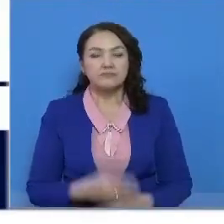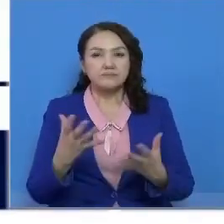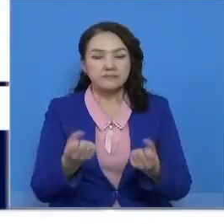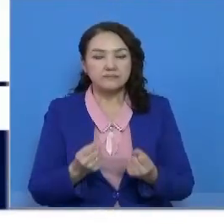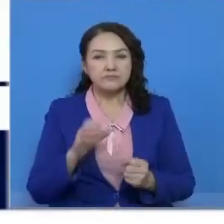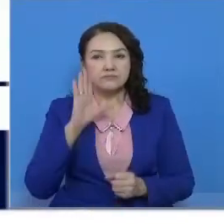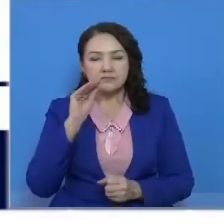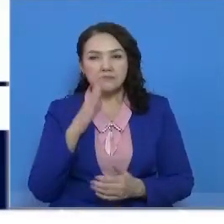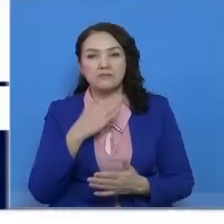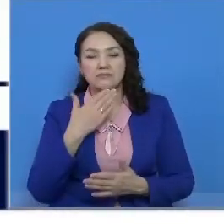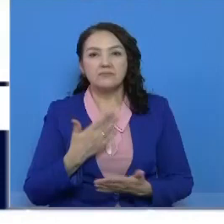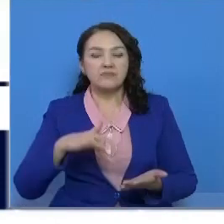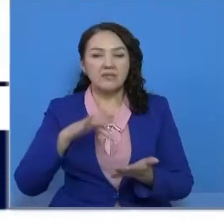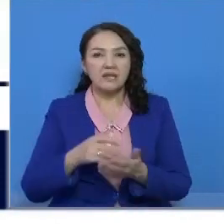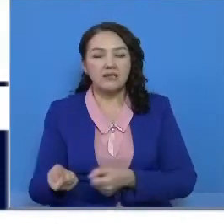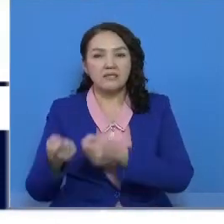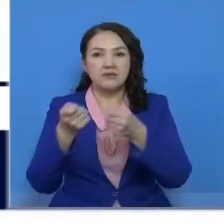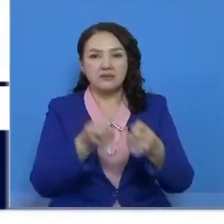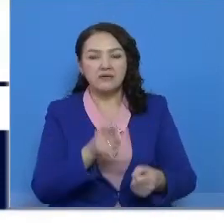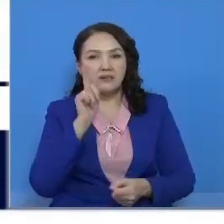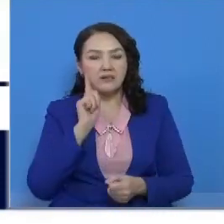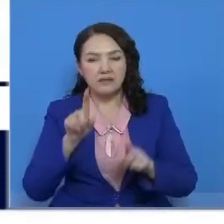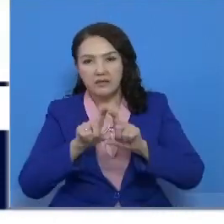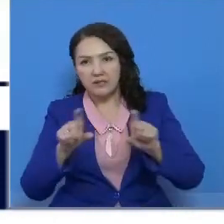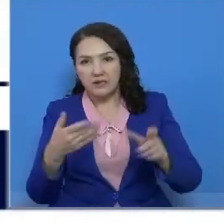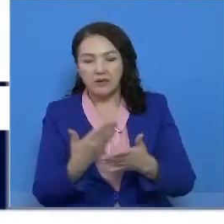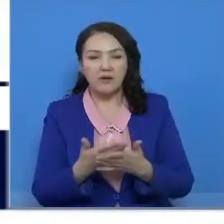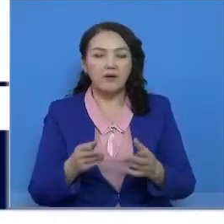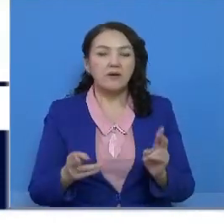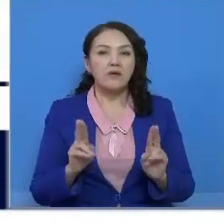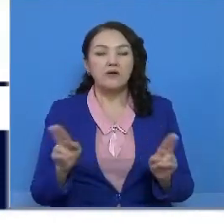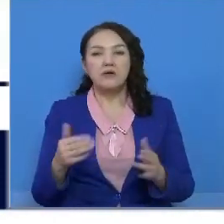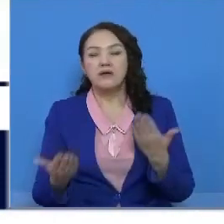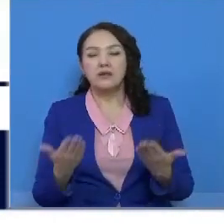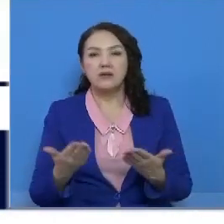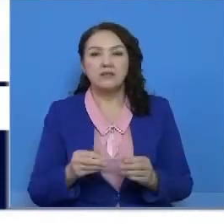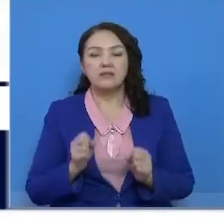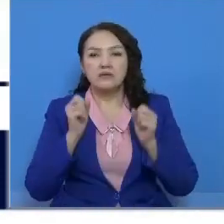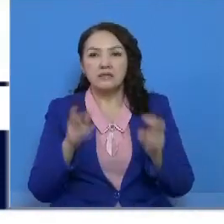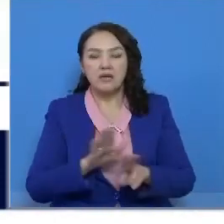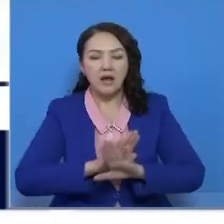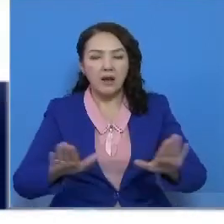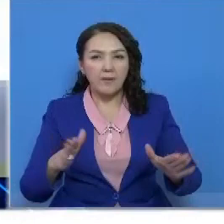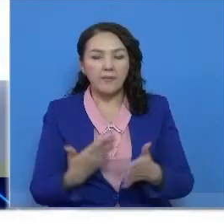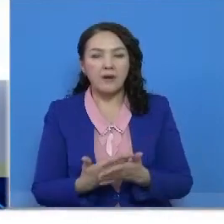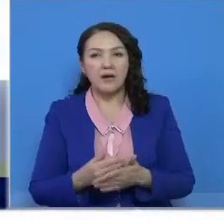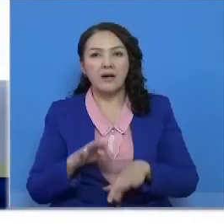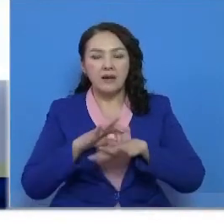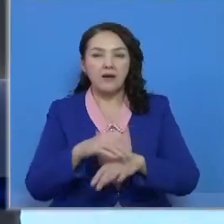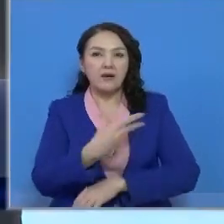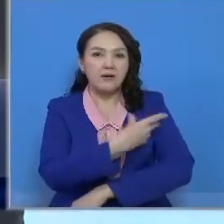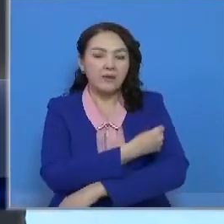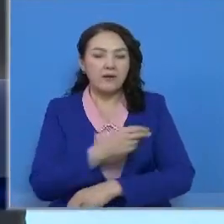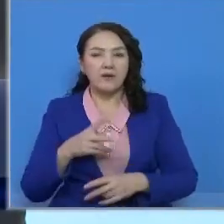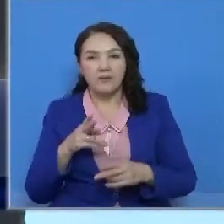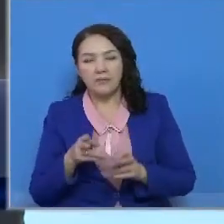при обра горожан отвозим их пункт временного содержания там определяемых если собака не опасна и Не агрессивно мы проводим вакцинацию